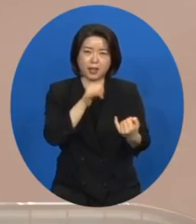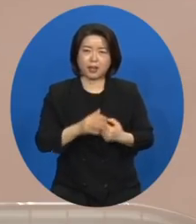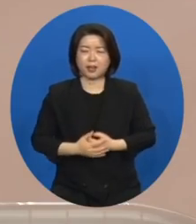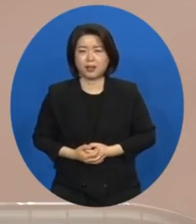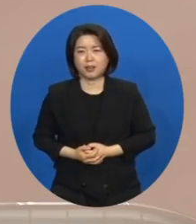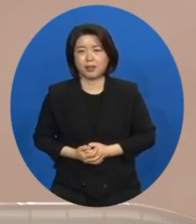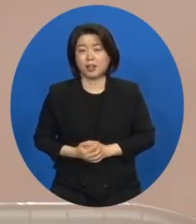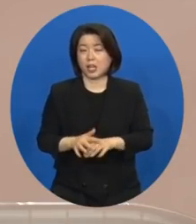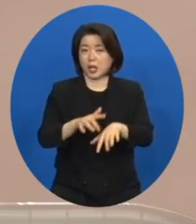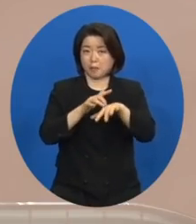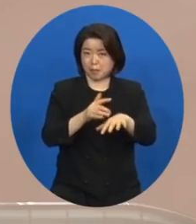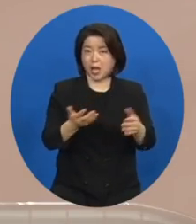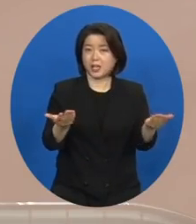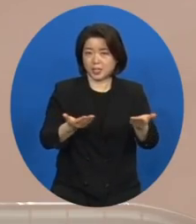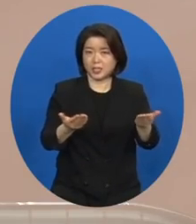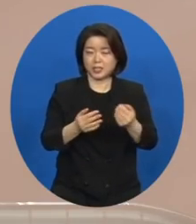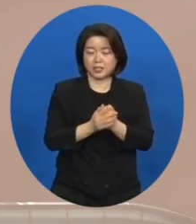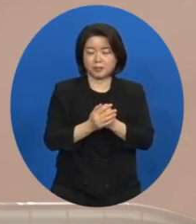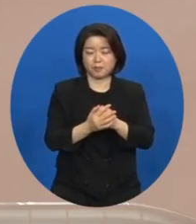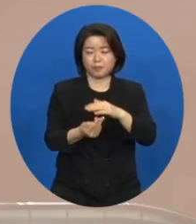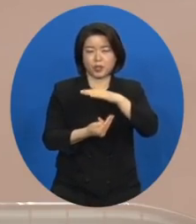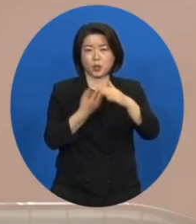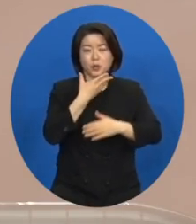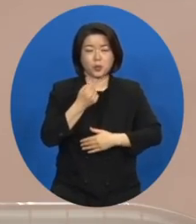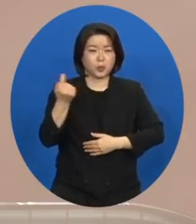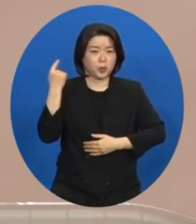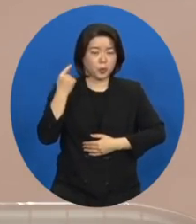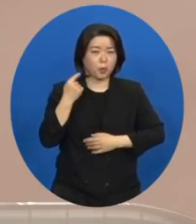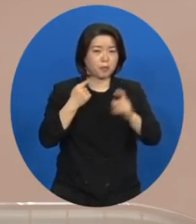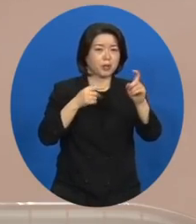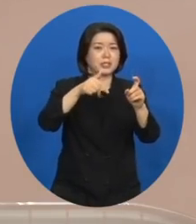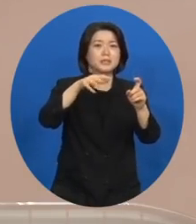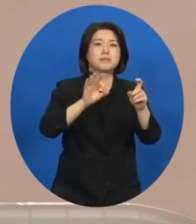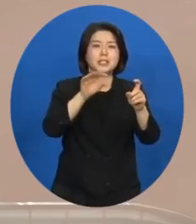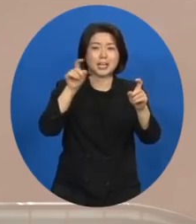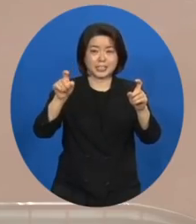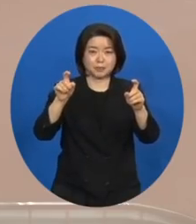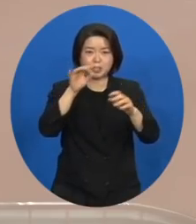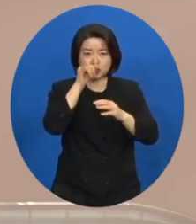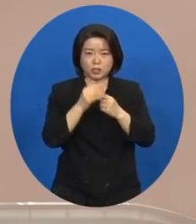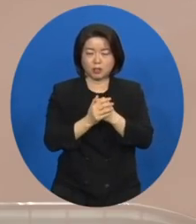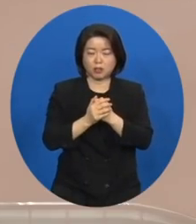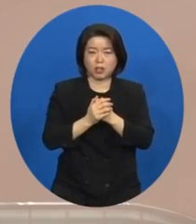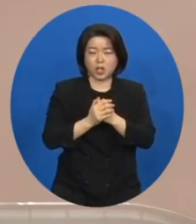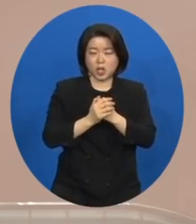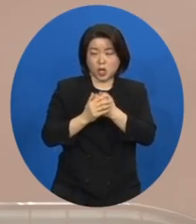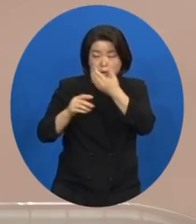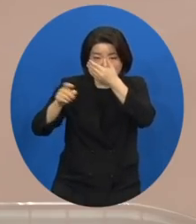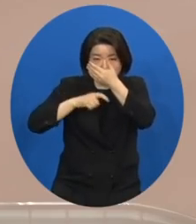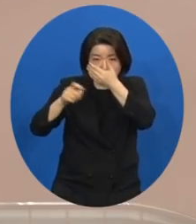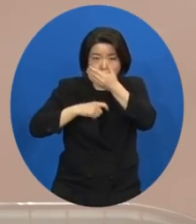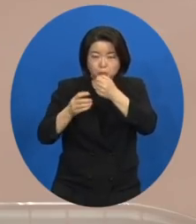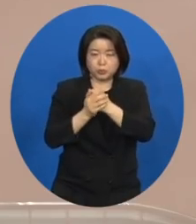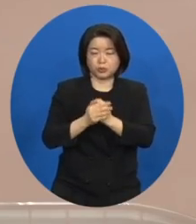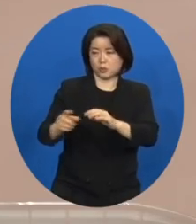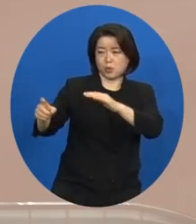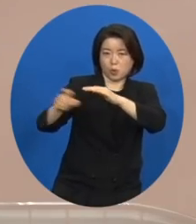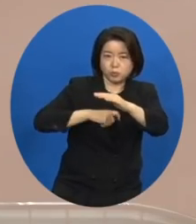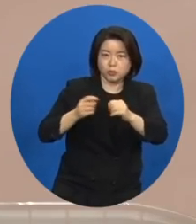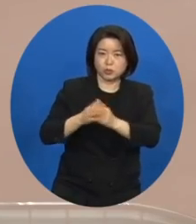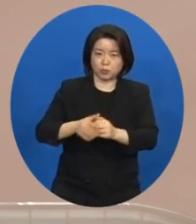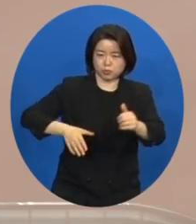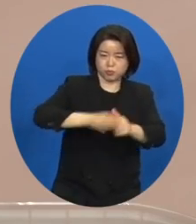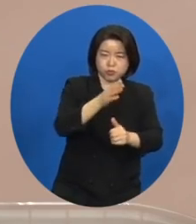이 마귀가 하는 일이 요한복음 10장 10절에 나오죠 도둑은 나만 훔치고 죽이고 파괴하려고 오는 것이다